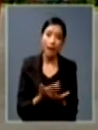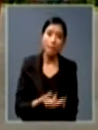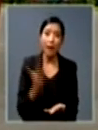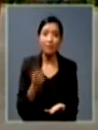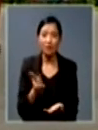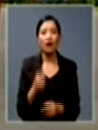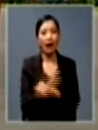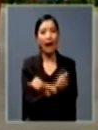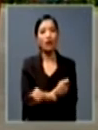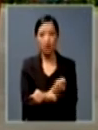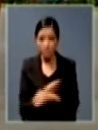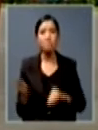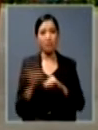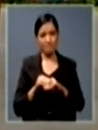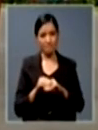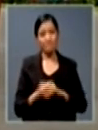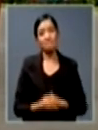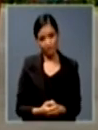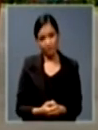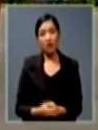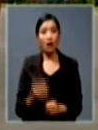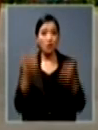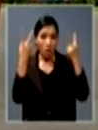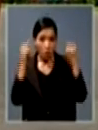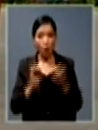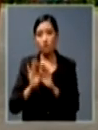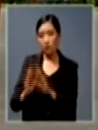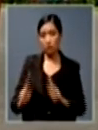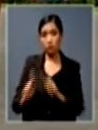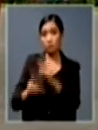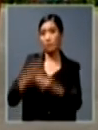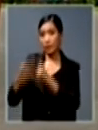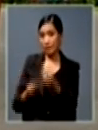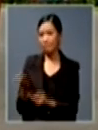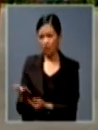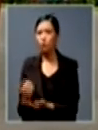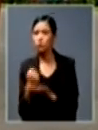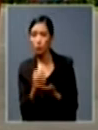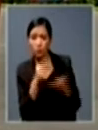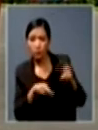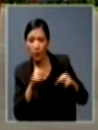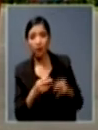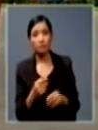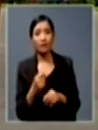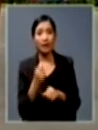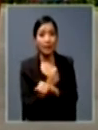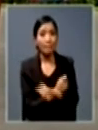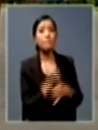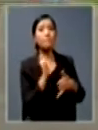งนะฮะท่านนายกรัฐมนตรีกำชับในที่ประชุมครม.ว่าฝากกระทรวงพาณิชย์ให้ช่วยดูเนื่องจากว่าการปรับขึ้นอัตราค่าจ้